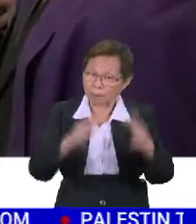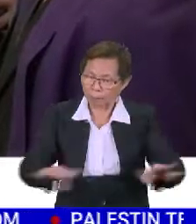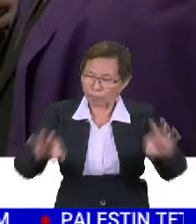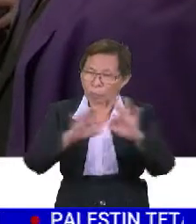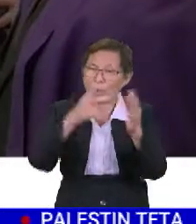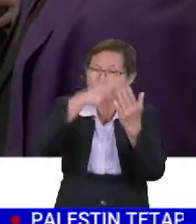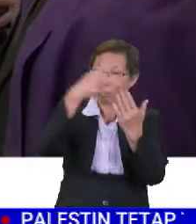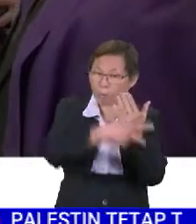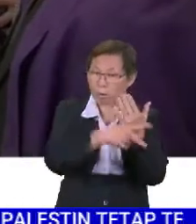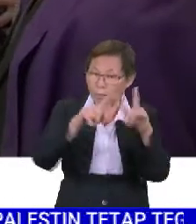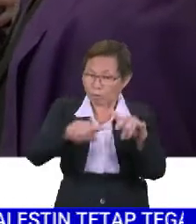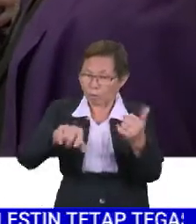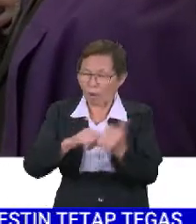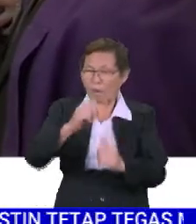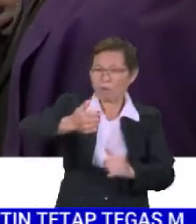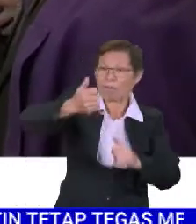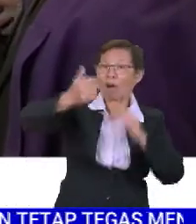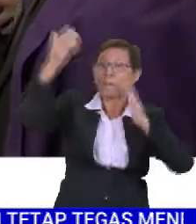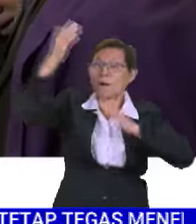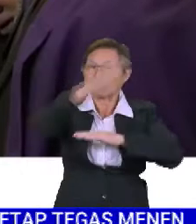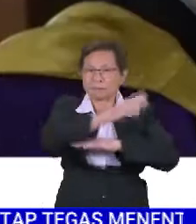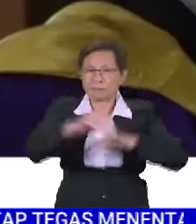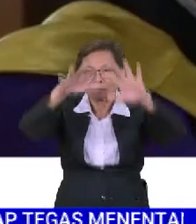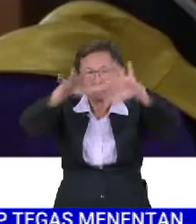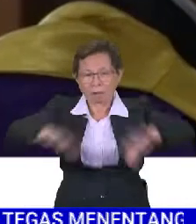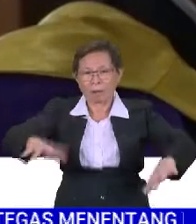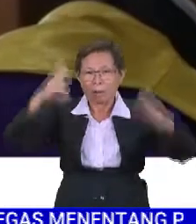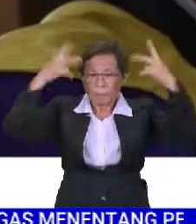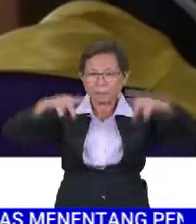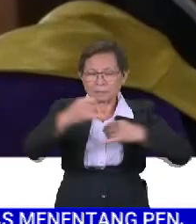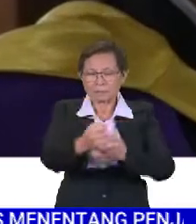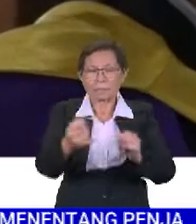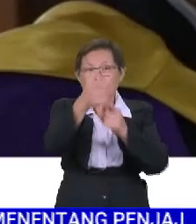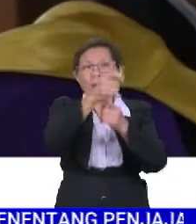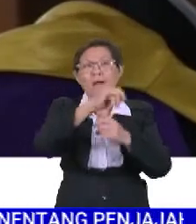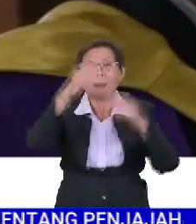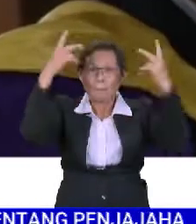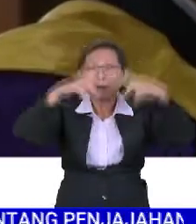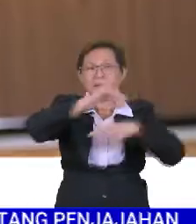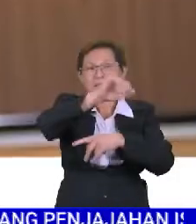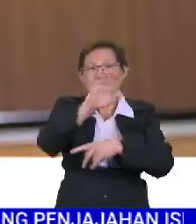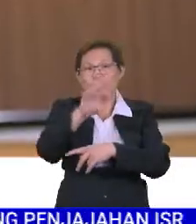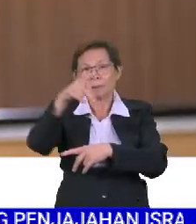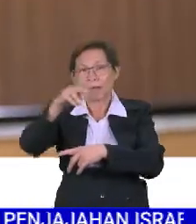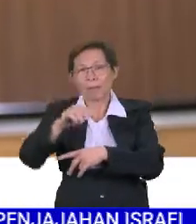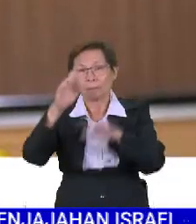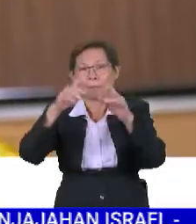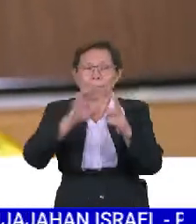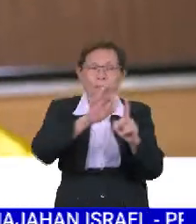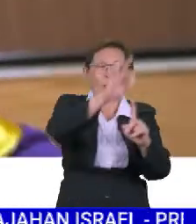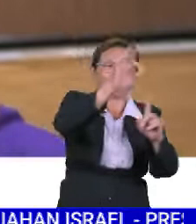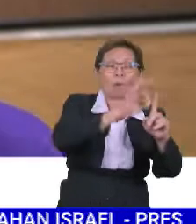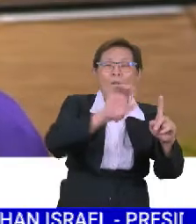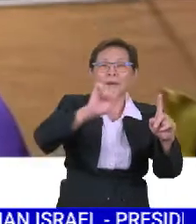Program sarjana berkenaan antara yang pertama di Malaysia dan Asia Tenggara. Pengarah Jabatan Bomba dan Penyelamat Malaysia JBPM Pulau Pinang, Saadun